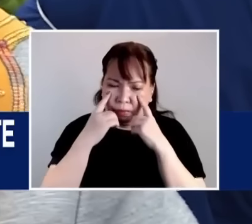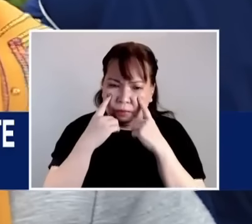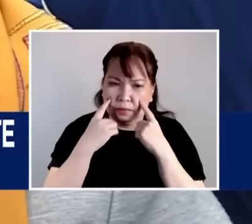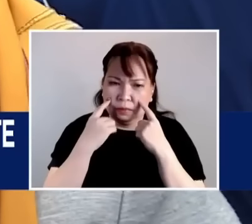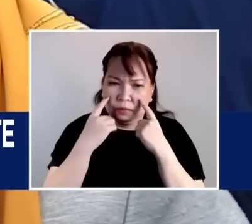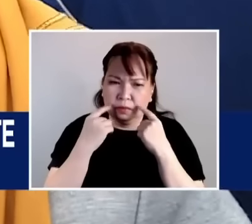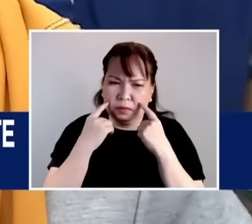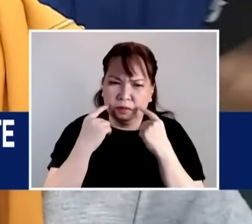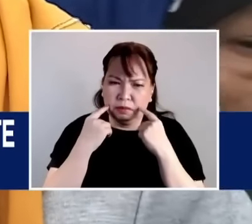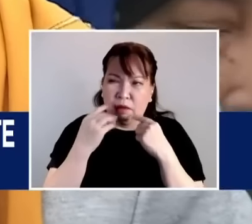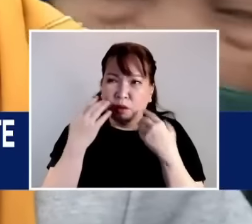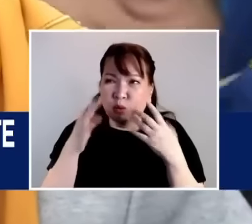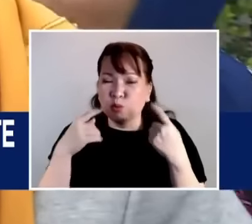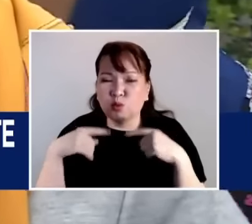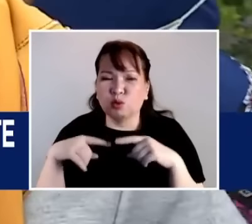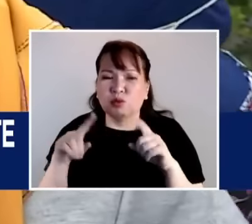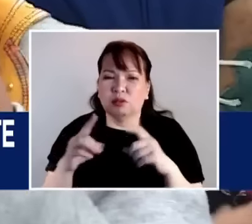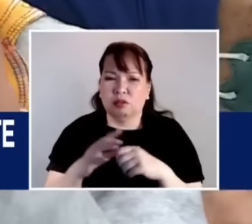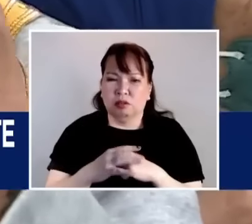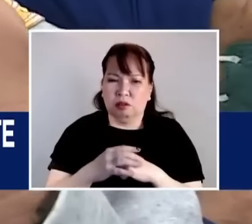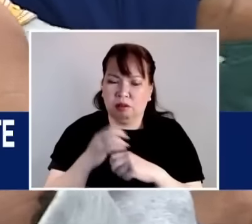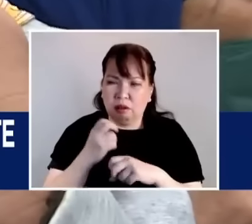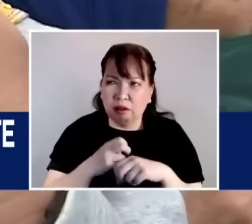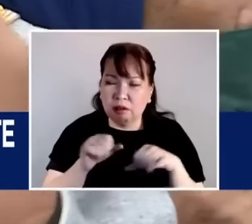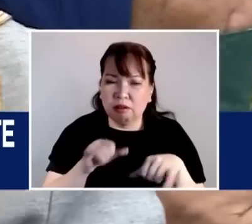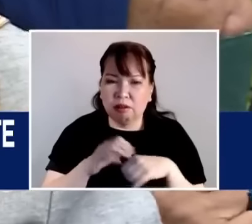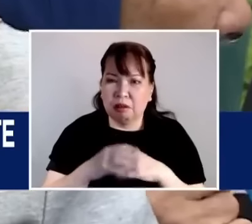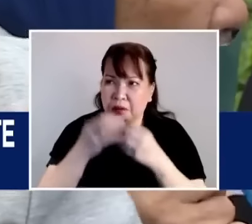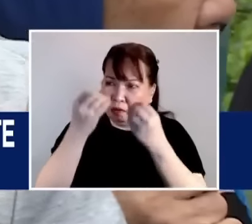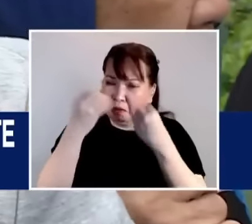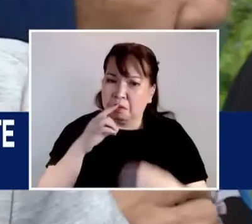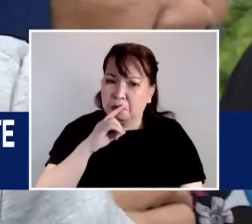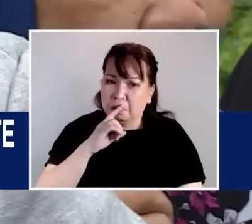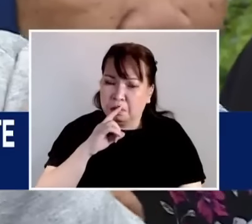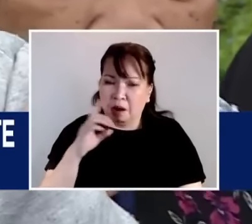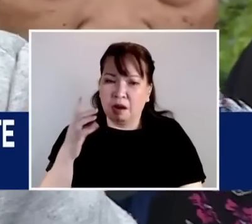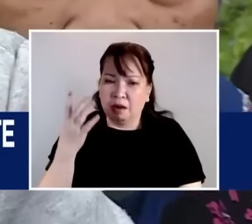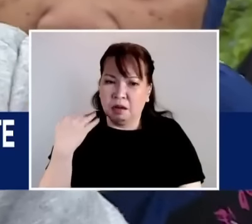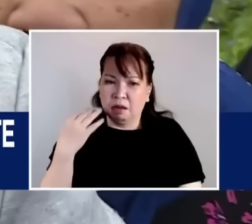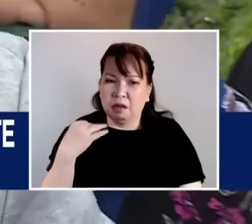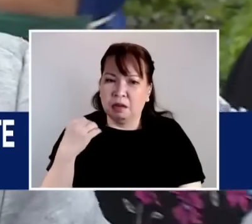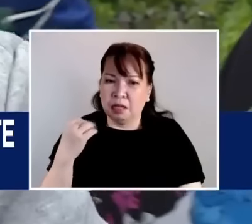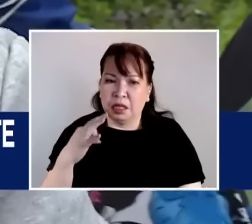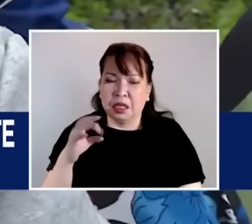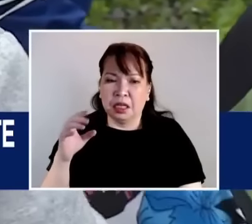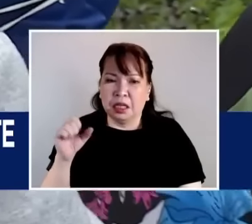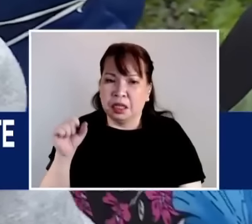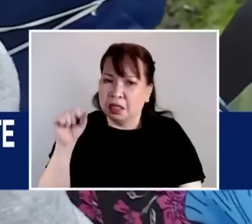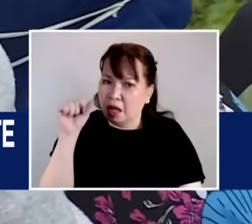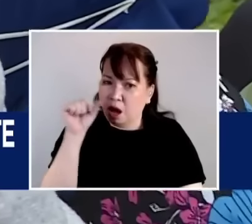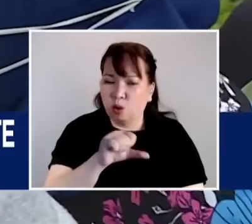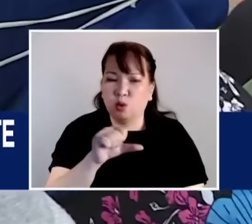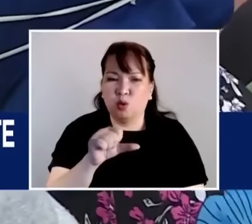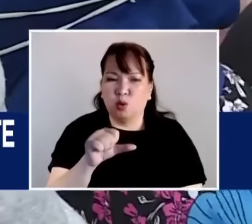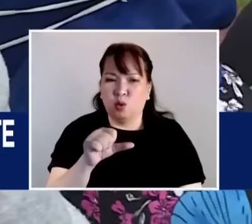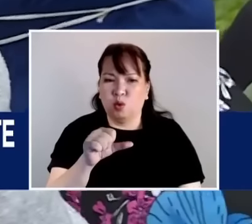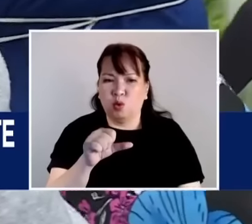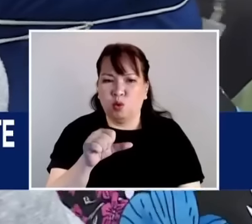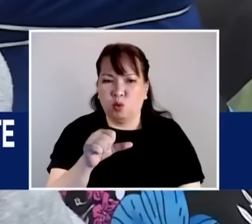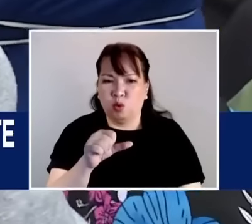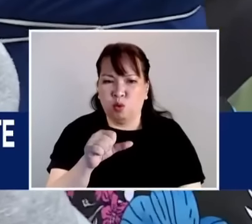Hindi namin alam kung saan kami punta. Sinabi nila kasi pag matalo daw yung ano, kalaban na yung